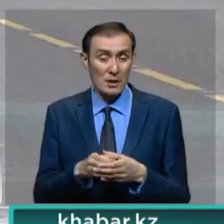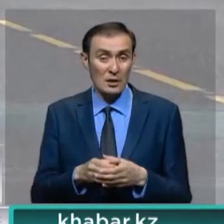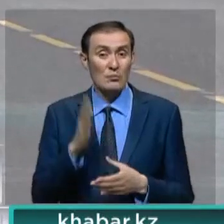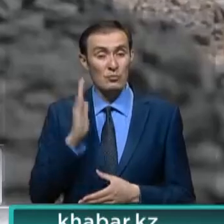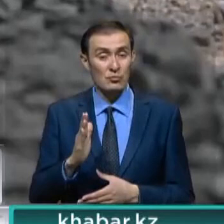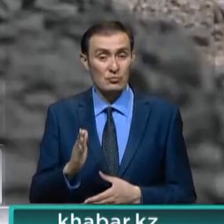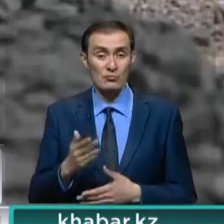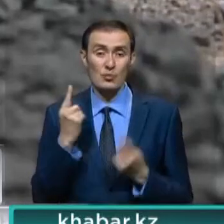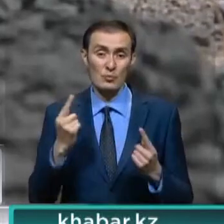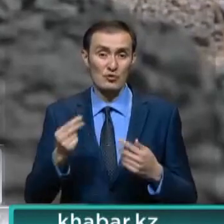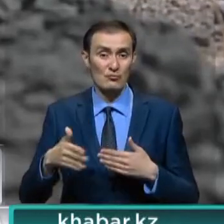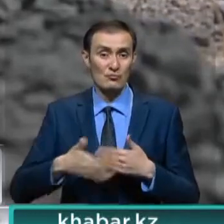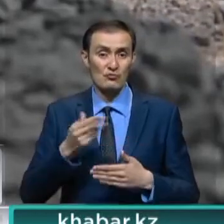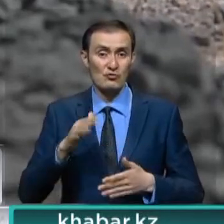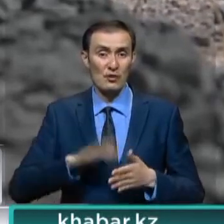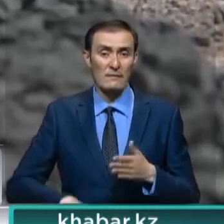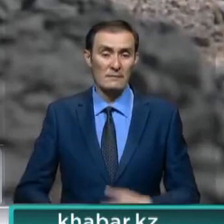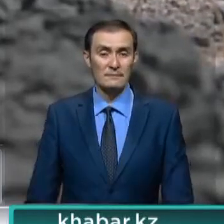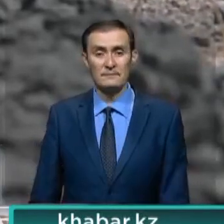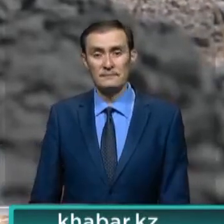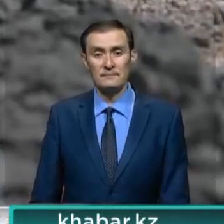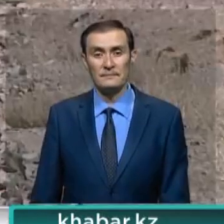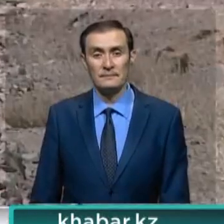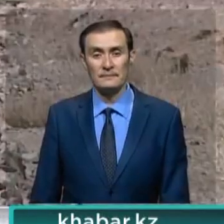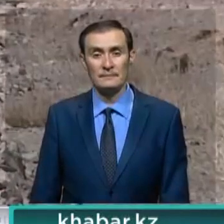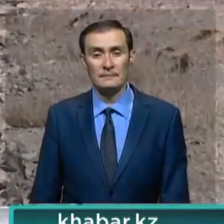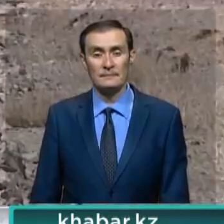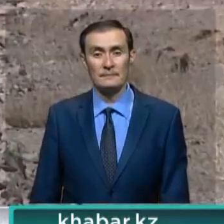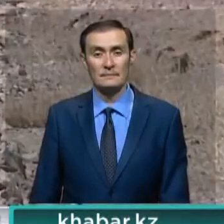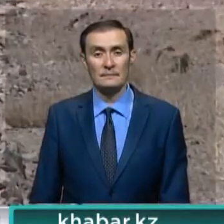грозят большими штрафами. Юлана Чаус, Айран Акамбаев, Карагандинская область. Итоги дня.